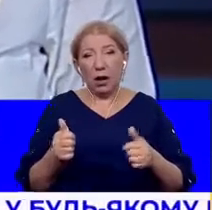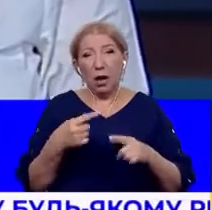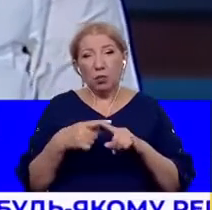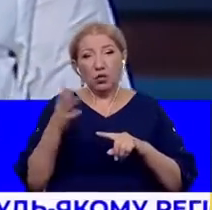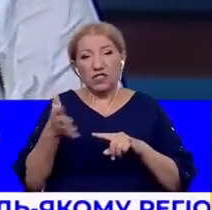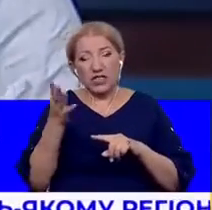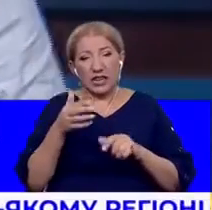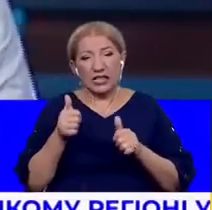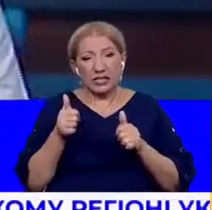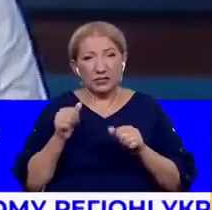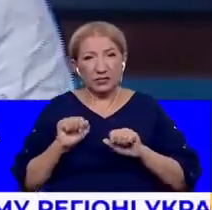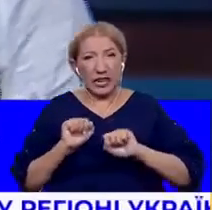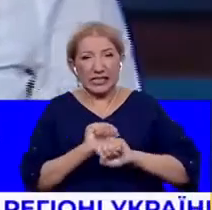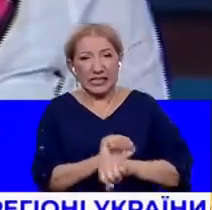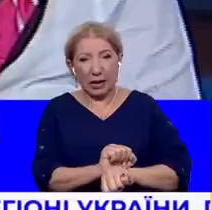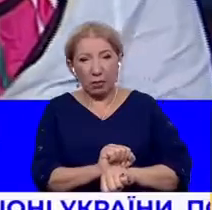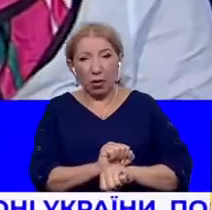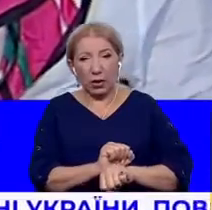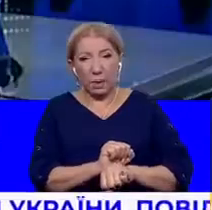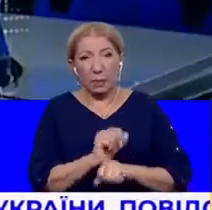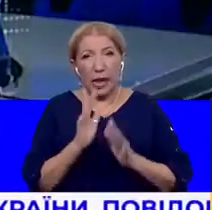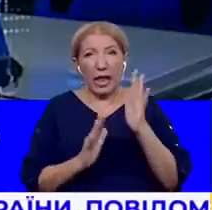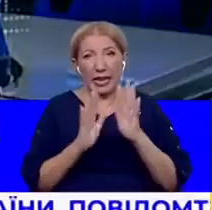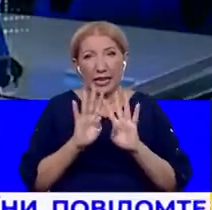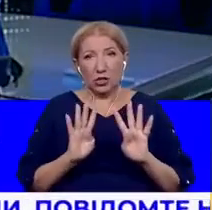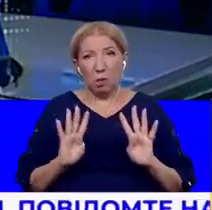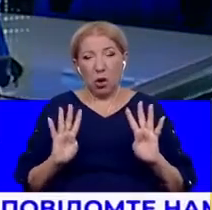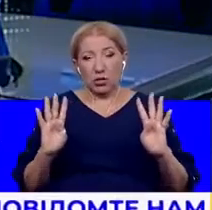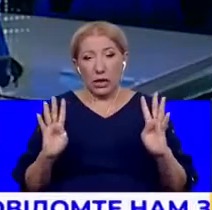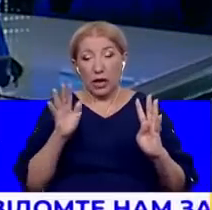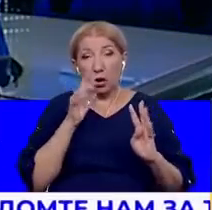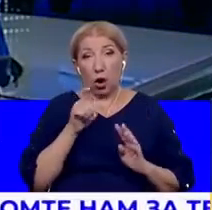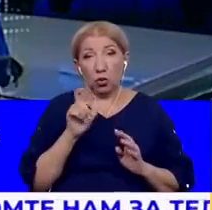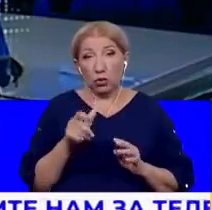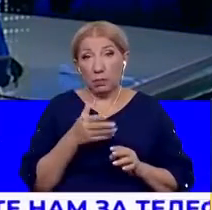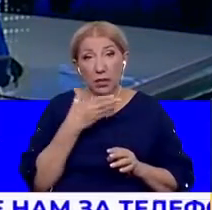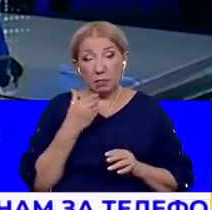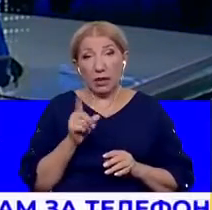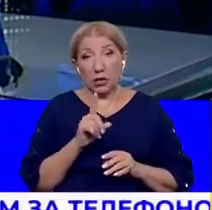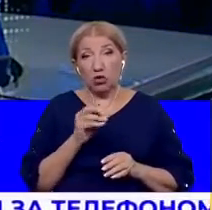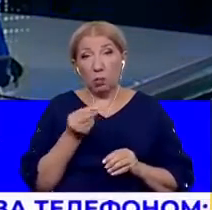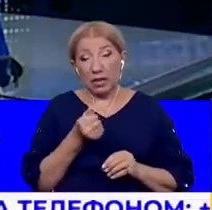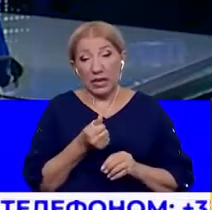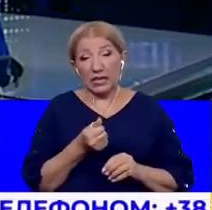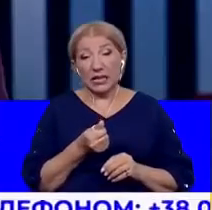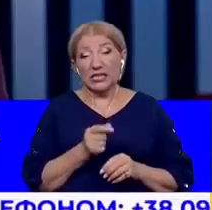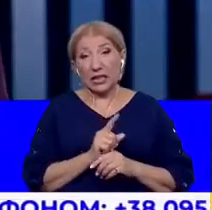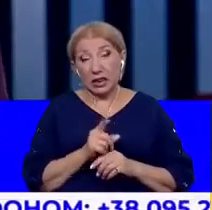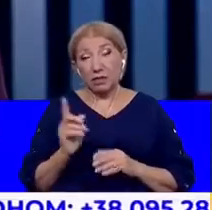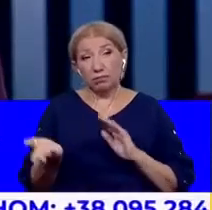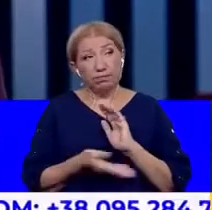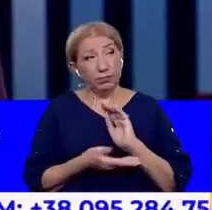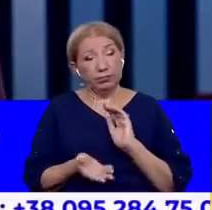вітри, їх стримують безпосередньо ці лісопосадки. Коли людям, вибачте, ні за що платити за тарифи, вони теж і йдуть